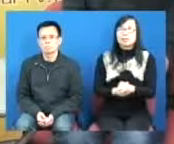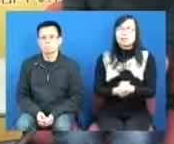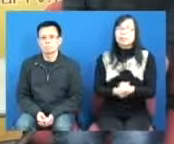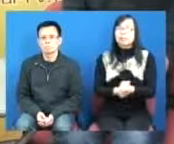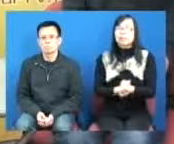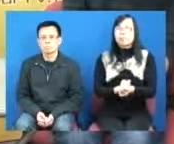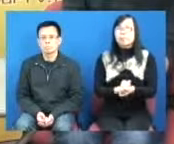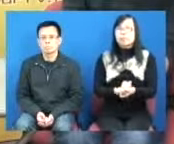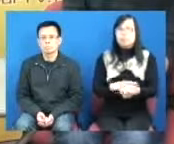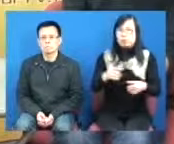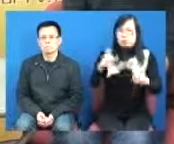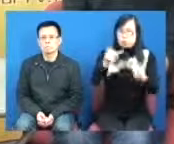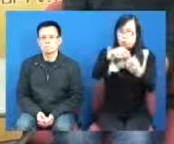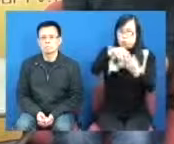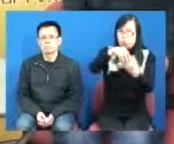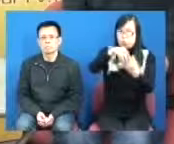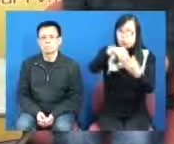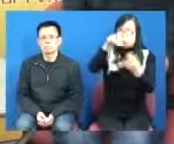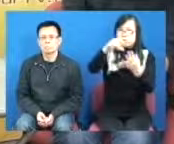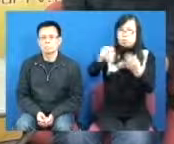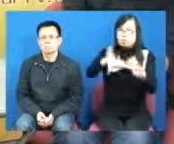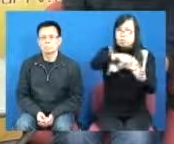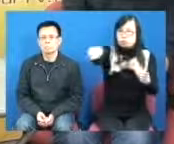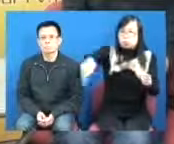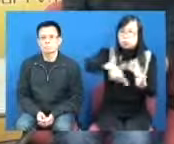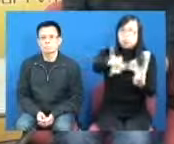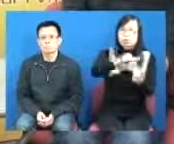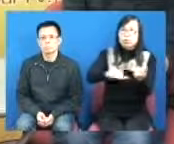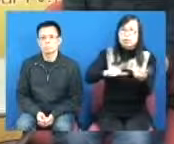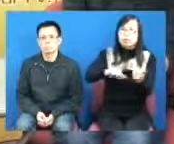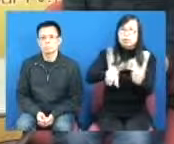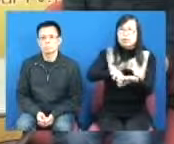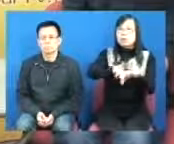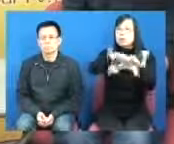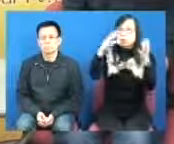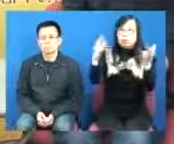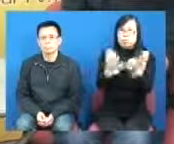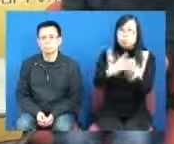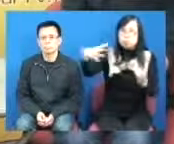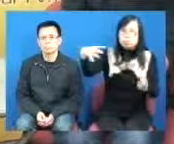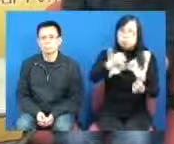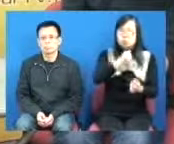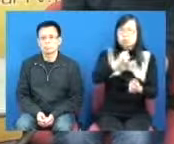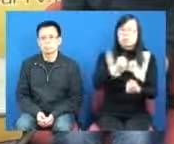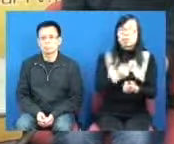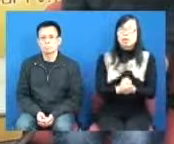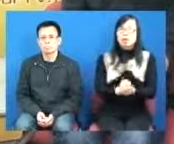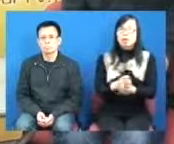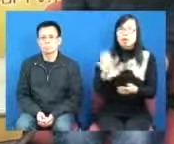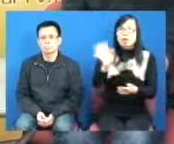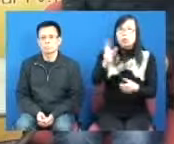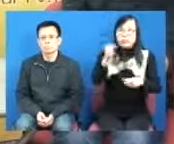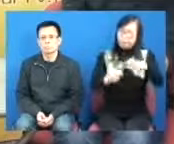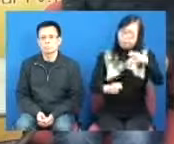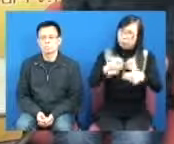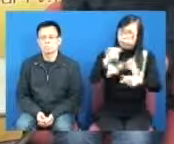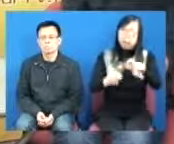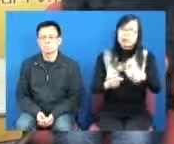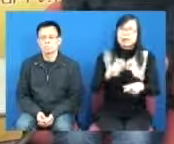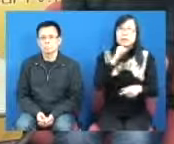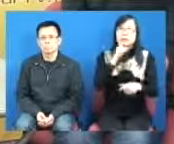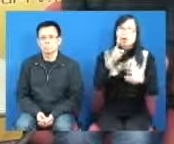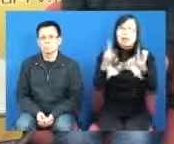議會的界別去選去選委的時候就是全票制我們也覺得這樣是不公平的應該是一個